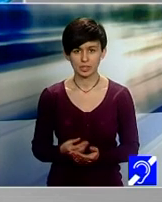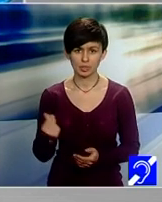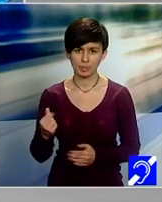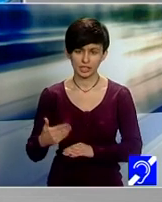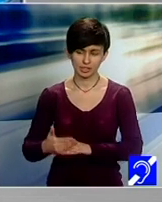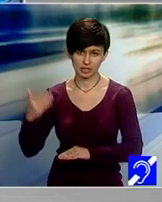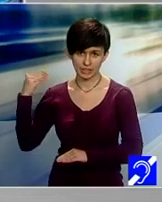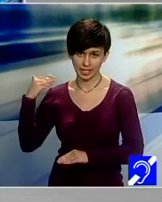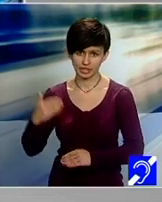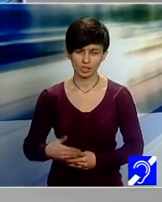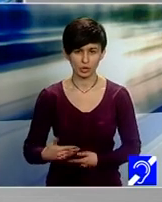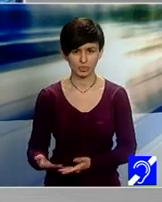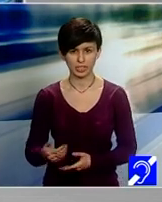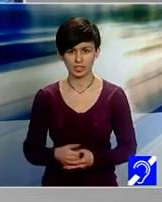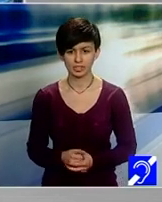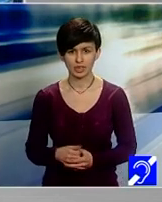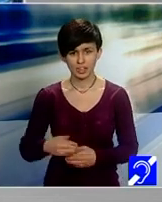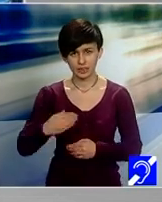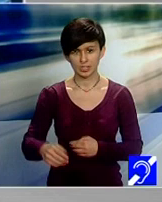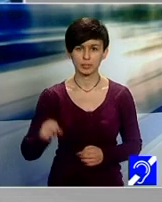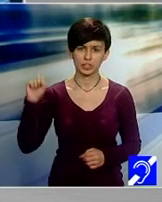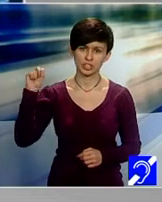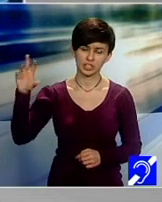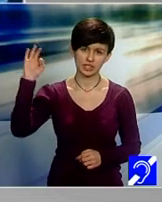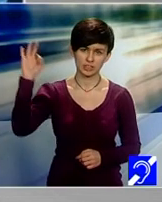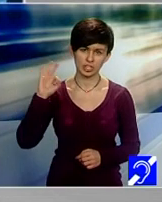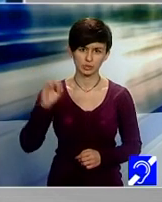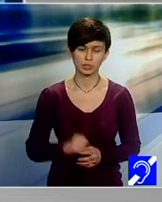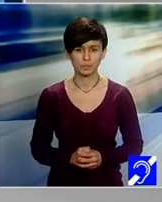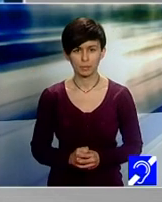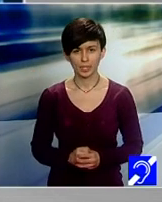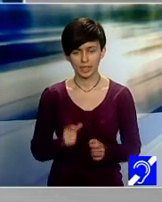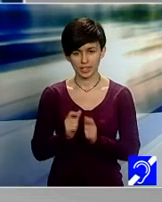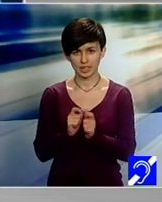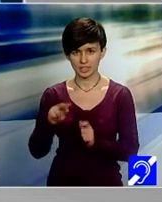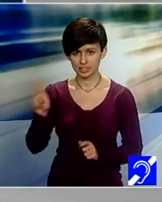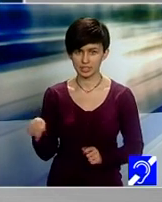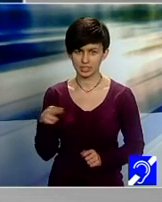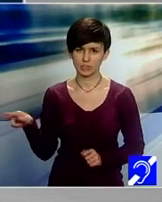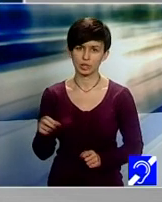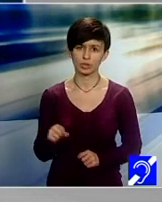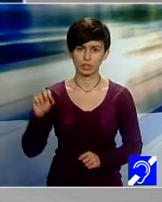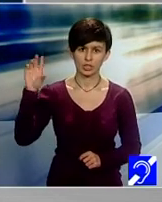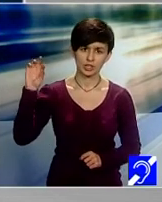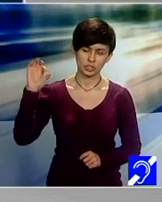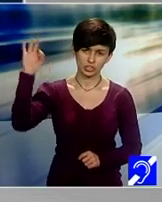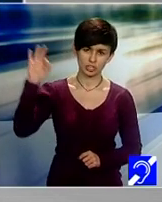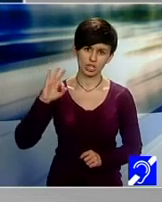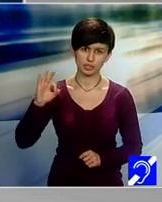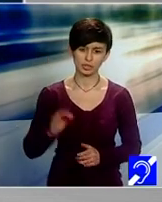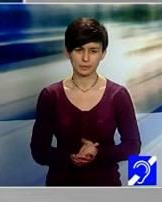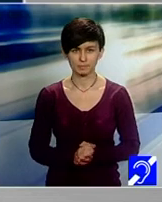în lei va depăși 30%, iar la creditele în euro poate ajunge chiar și la 50%. Chiar